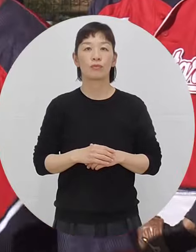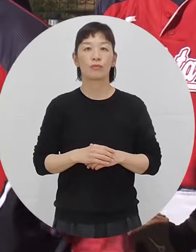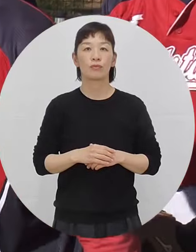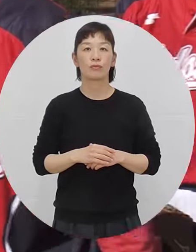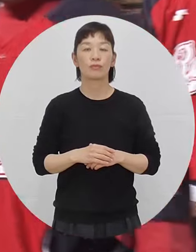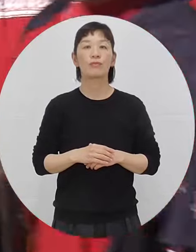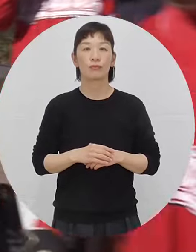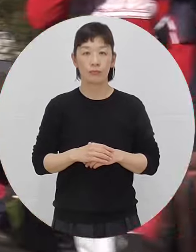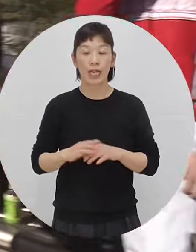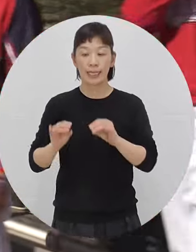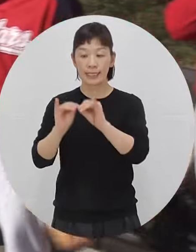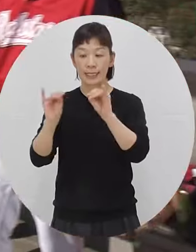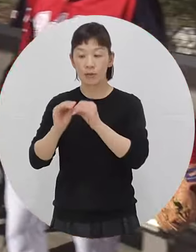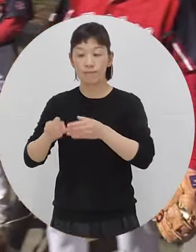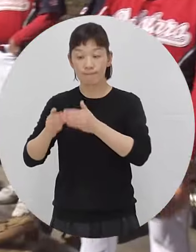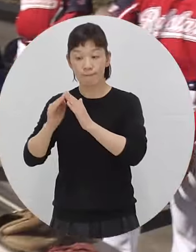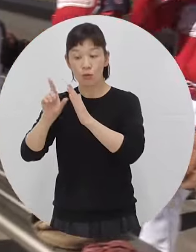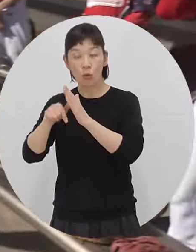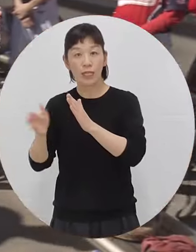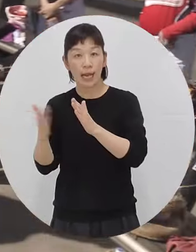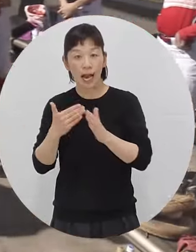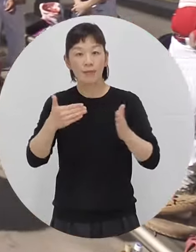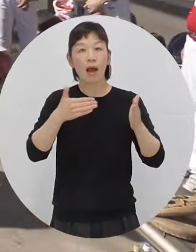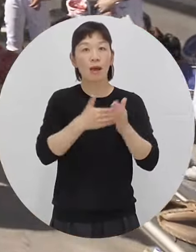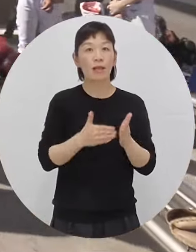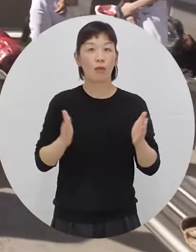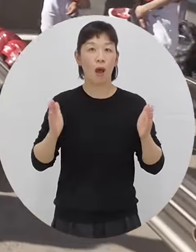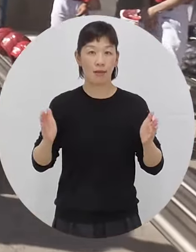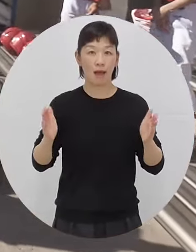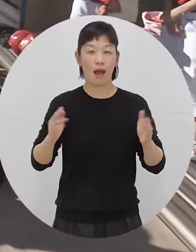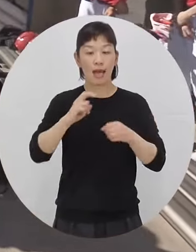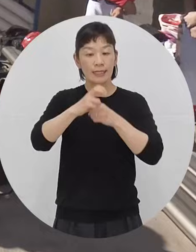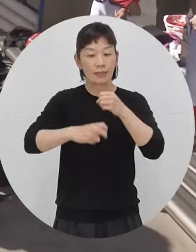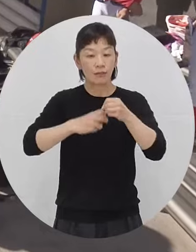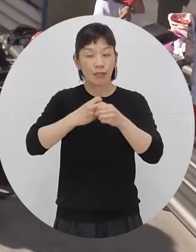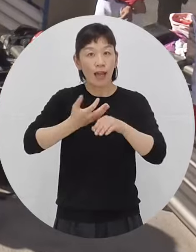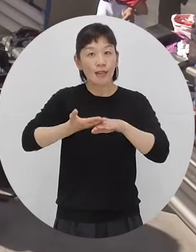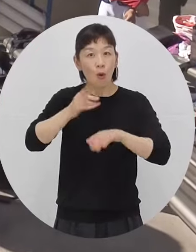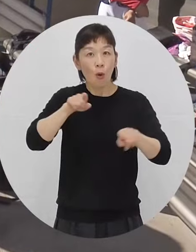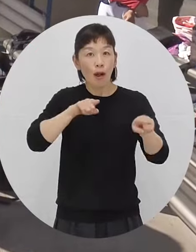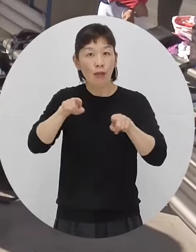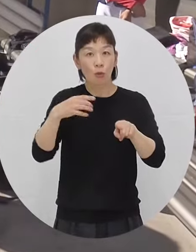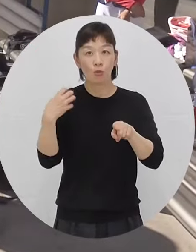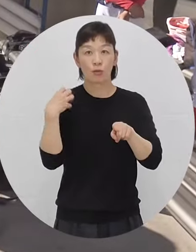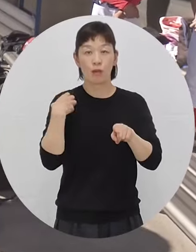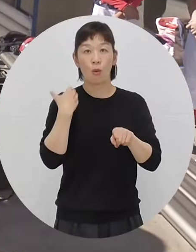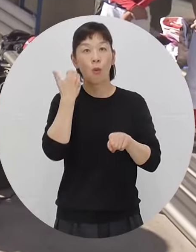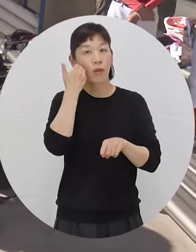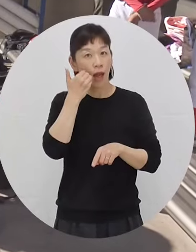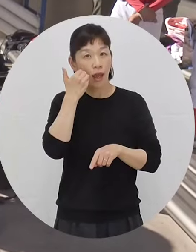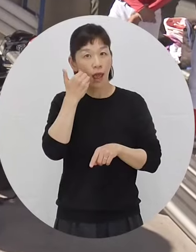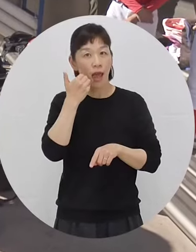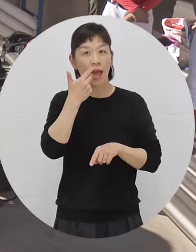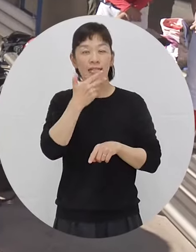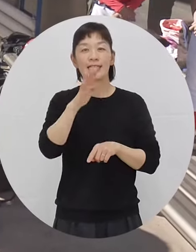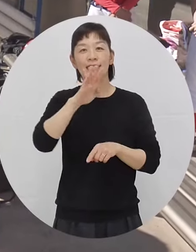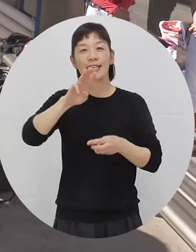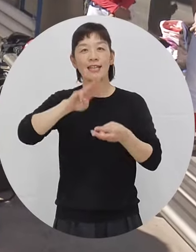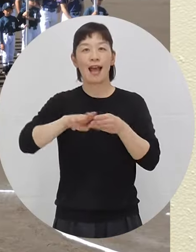。 チーム発足当初から現在まで20年以上監督を務めている重田監